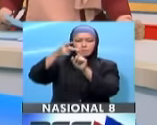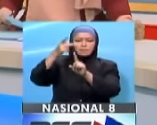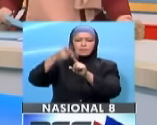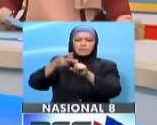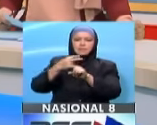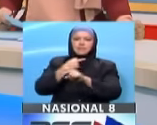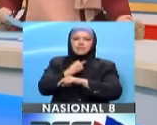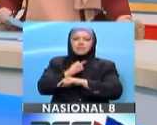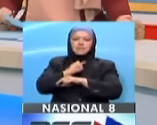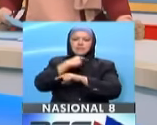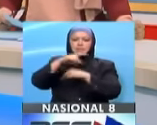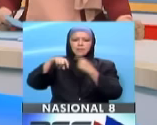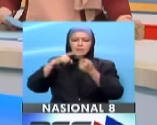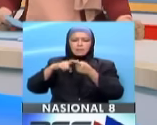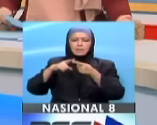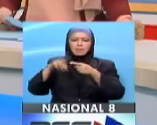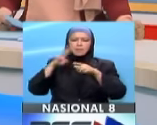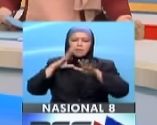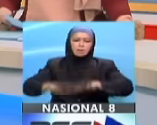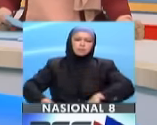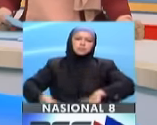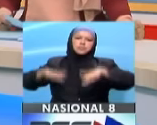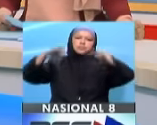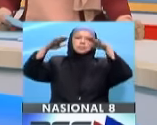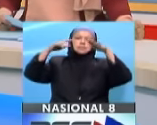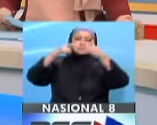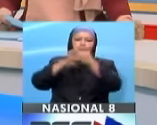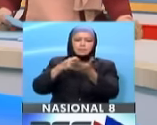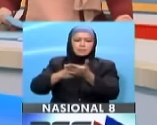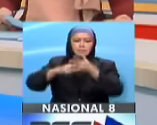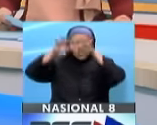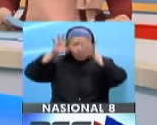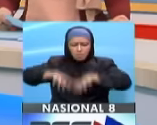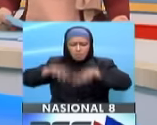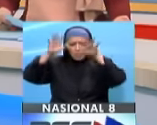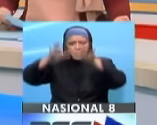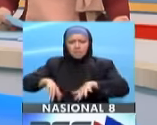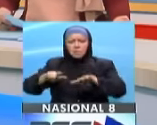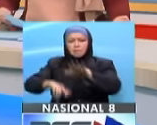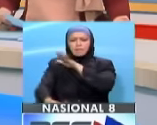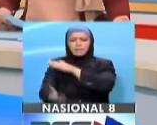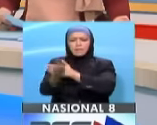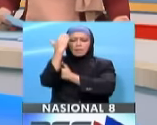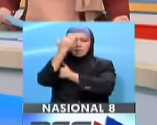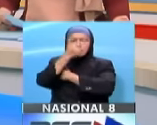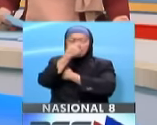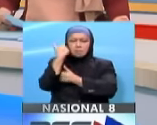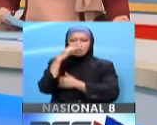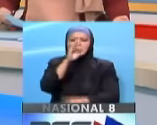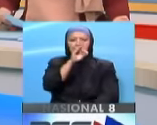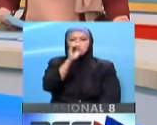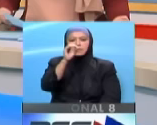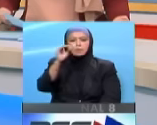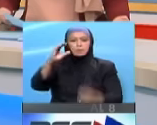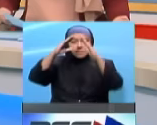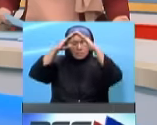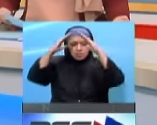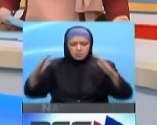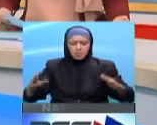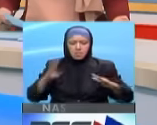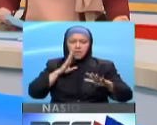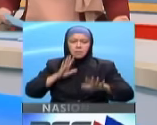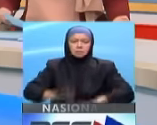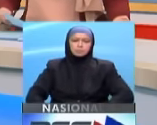air dalam banjir kilat pagi tadi. Hujan lebat yang turun sejak 7.30 pagi tadi menyebabkan 800 buah rumah dinaiki